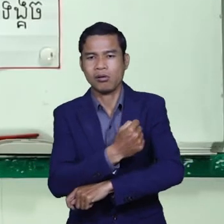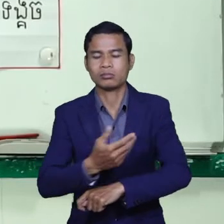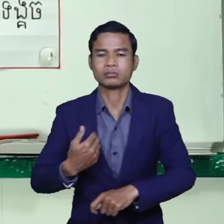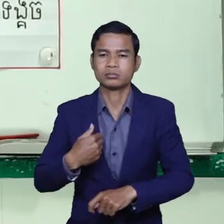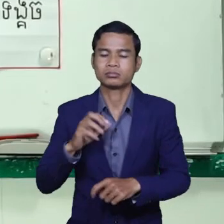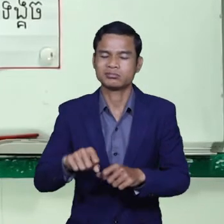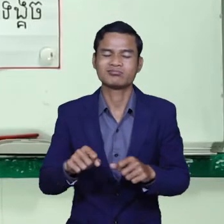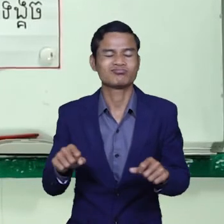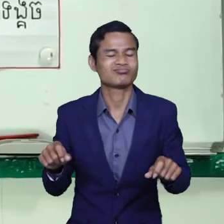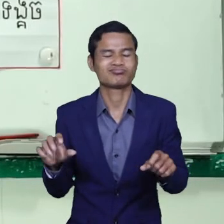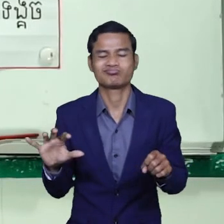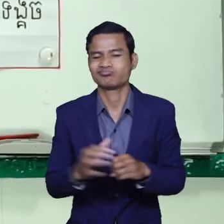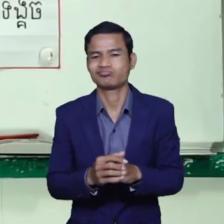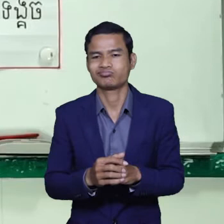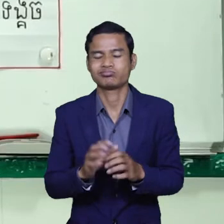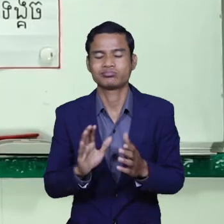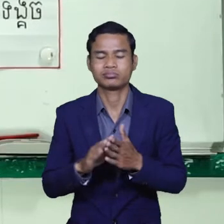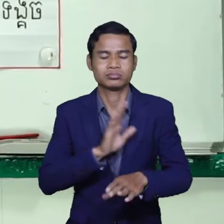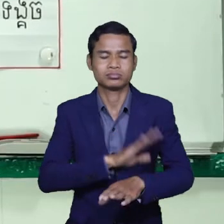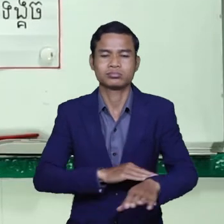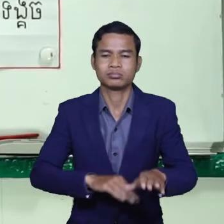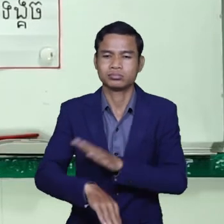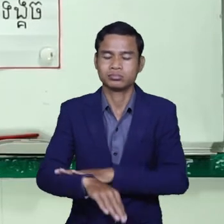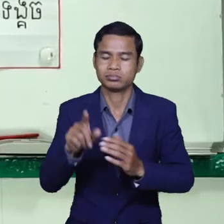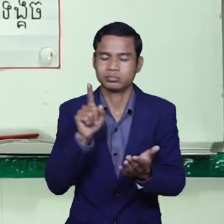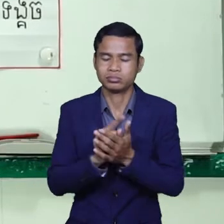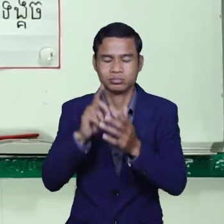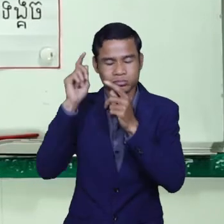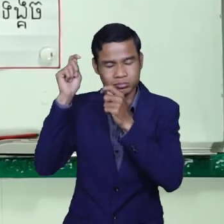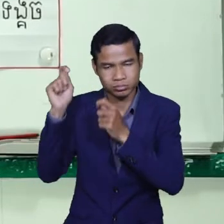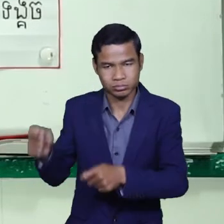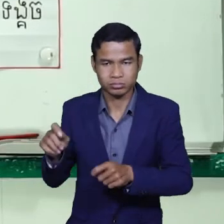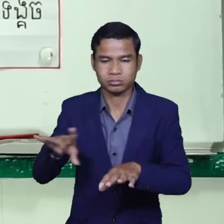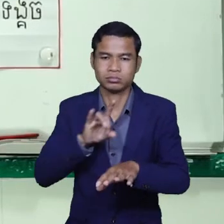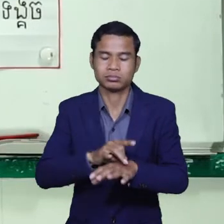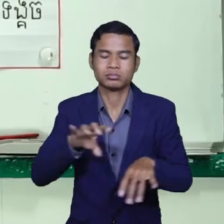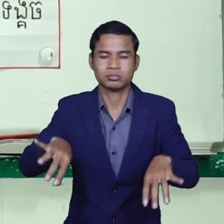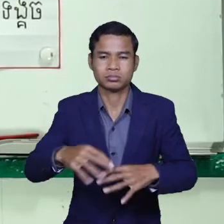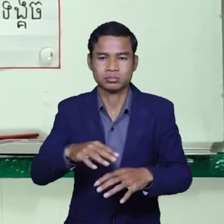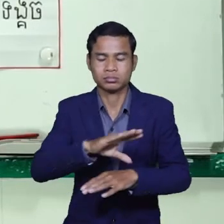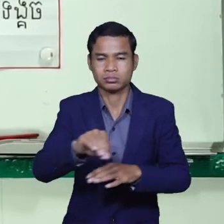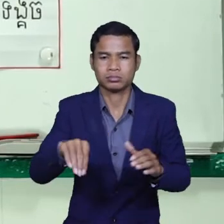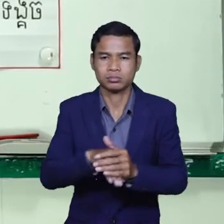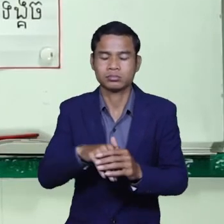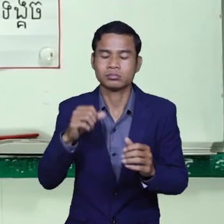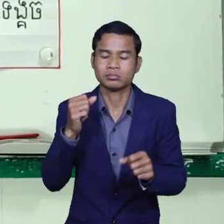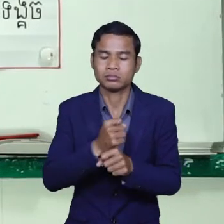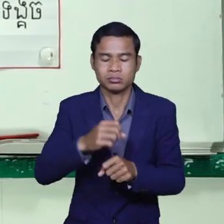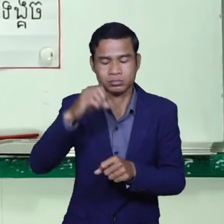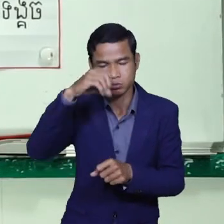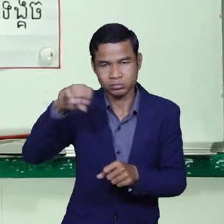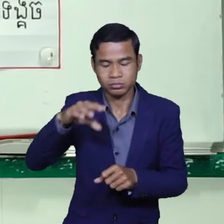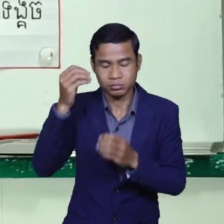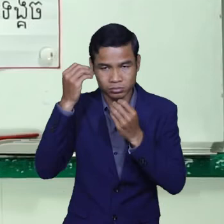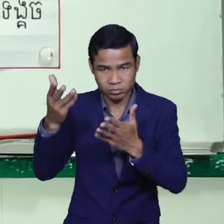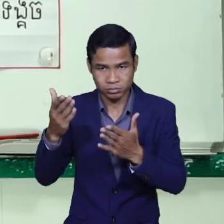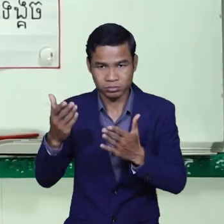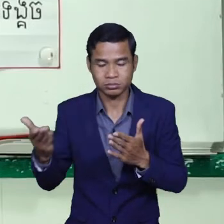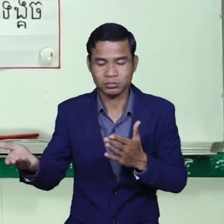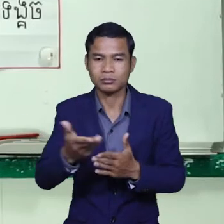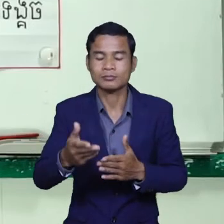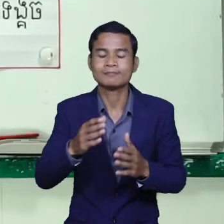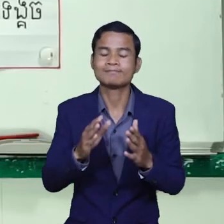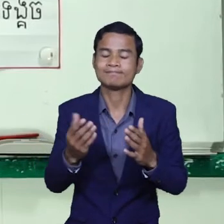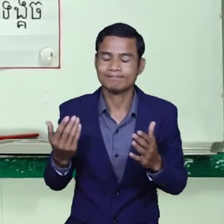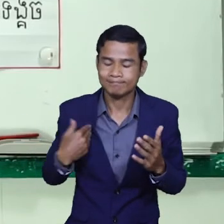vẹ giờ vẹ nó còn á chẳng con trâu miên ca cha bật giặt bằng phốt rô sạc một phép để cốn cha thua rột ngày cha đầm bấy cha thua ở chân